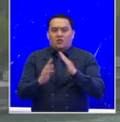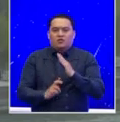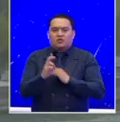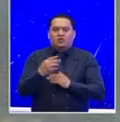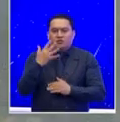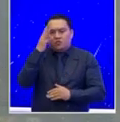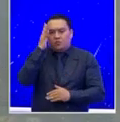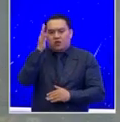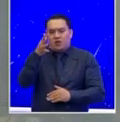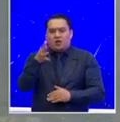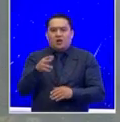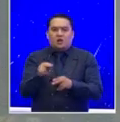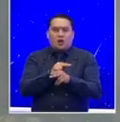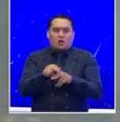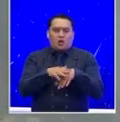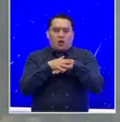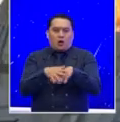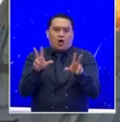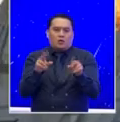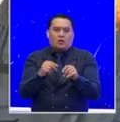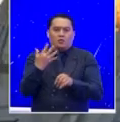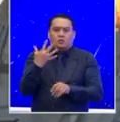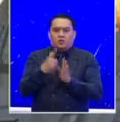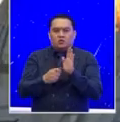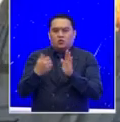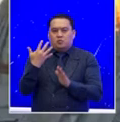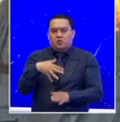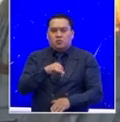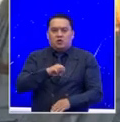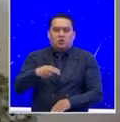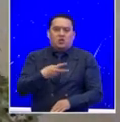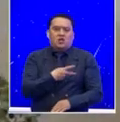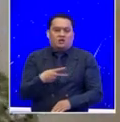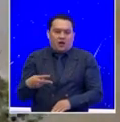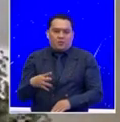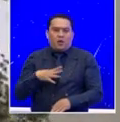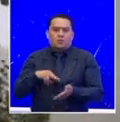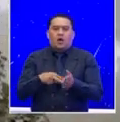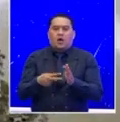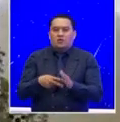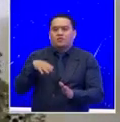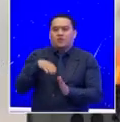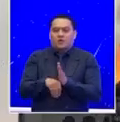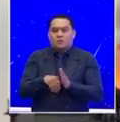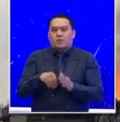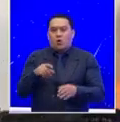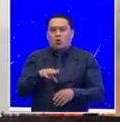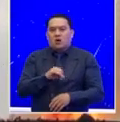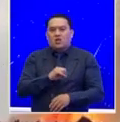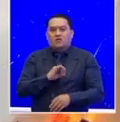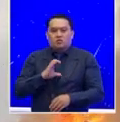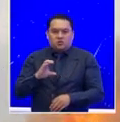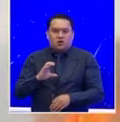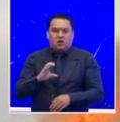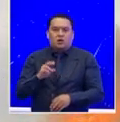течение 5 лет. На реконструкцию было обещано выделить 750 миллионов евро. Однако в планы вмешалась пандемия